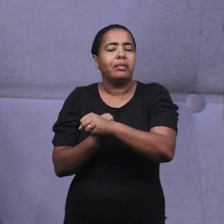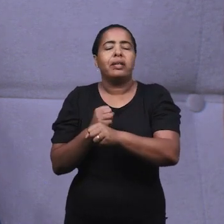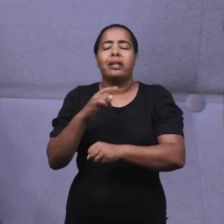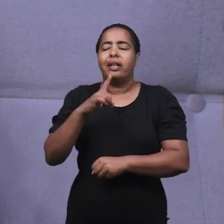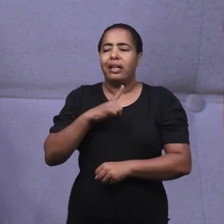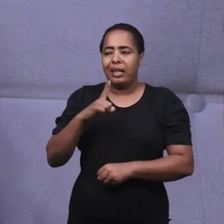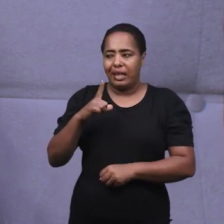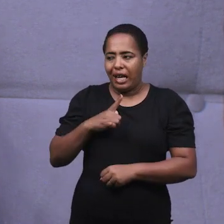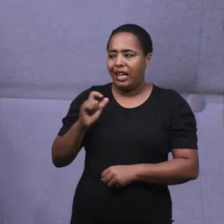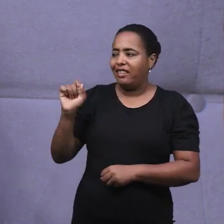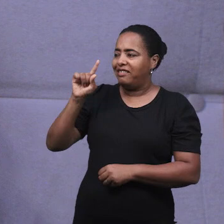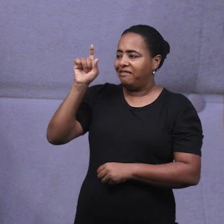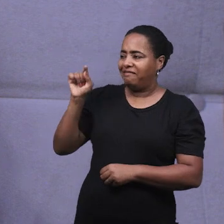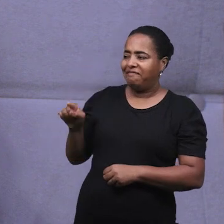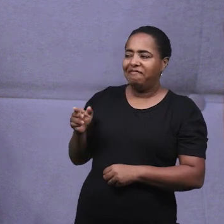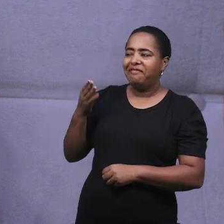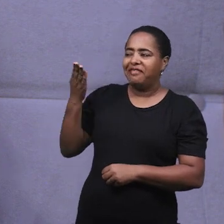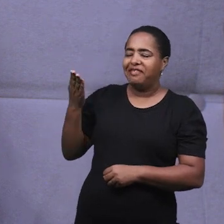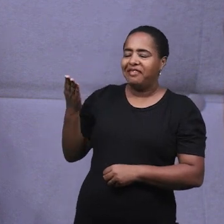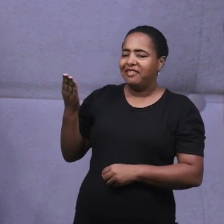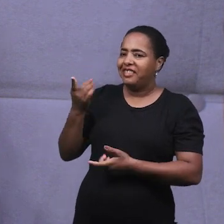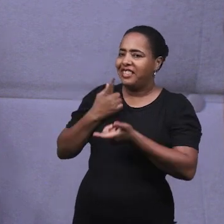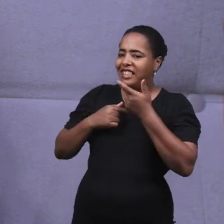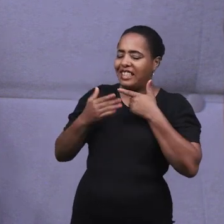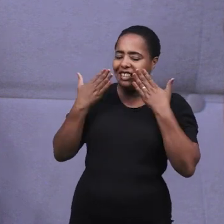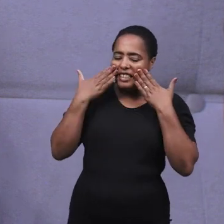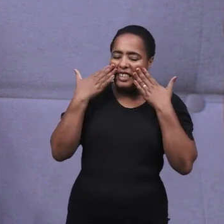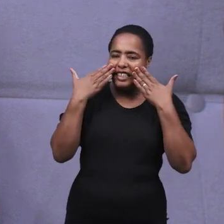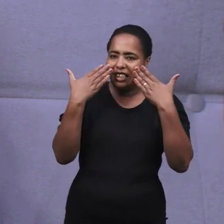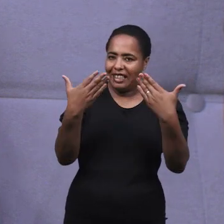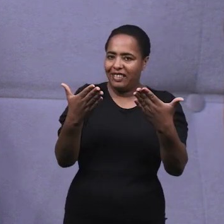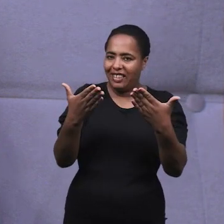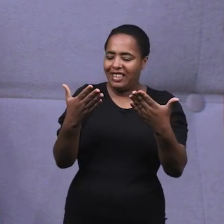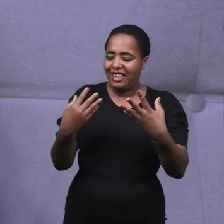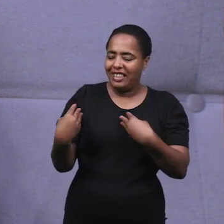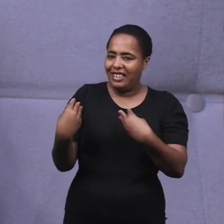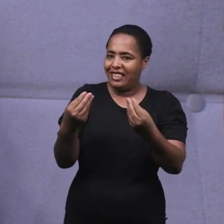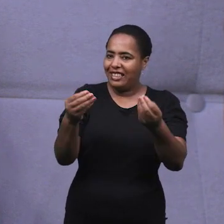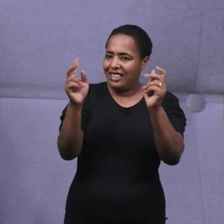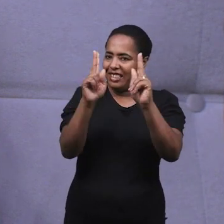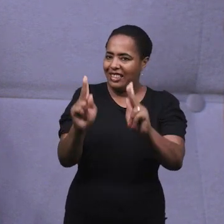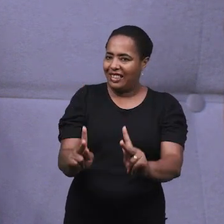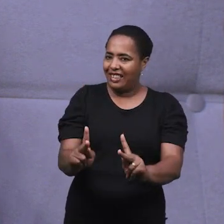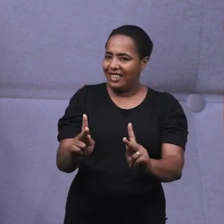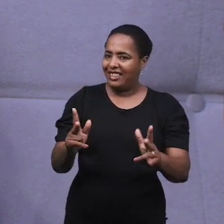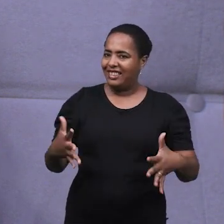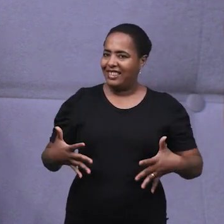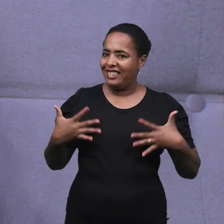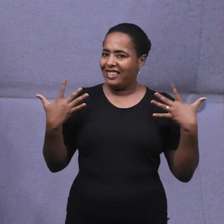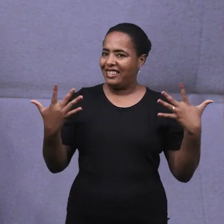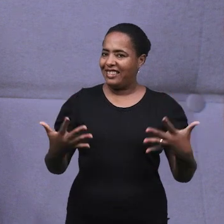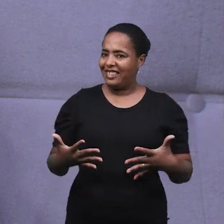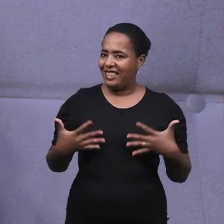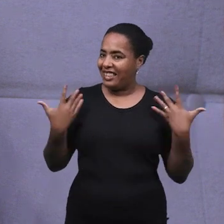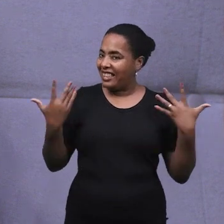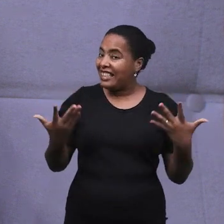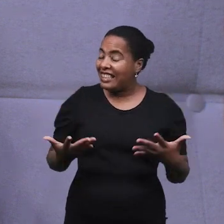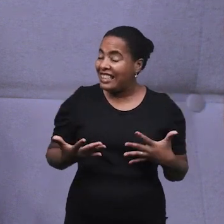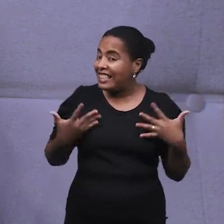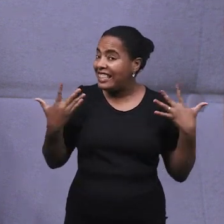la véritable paix et joie incomparable. Et ce quelqu'un est le Seigneur